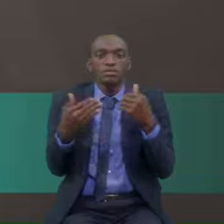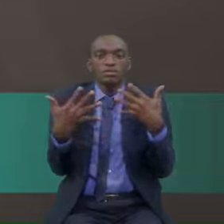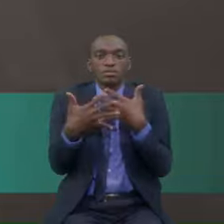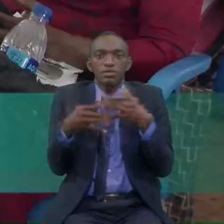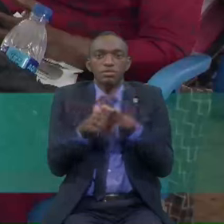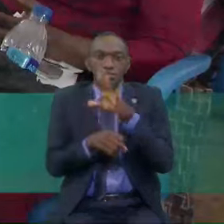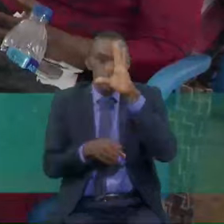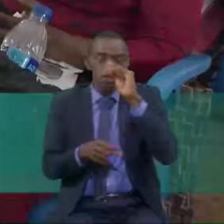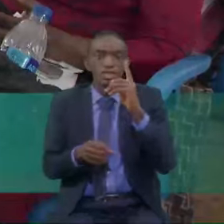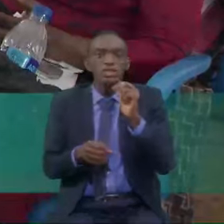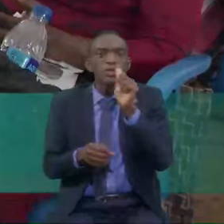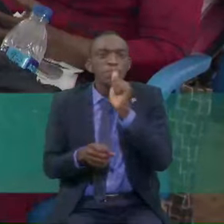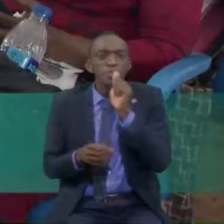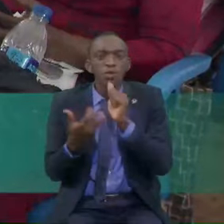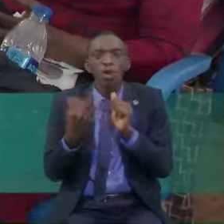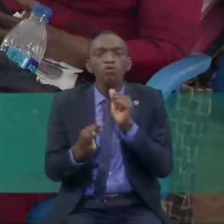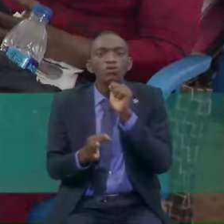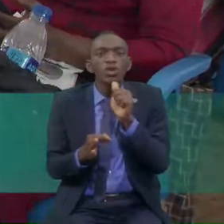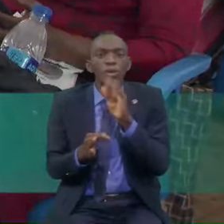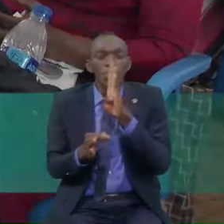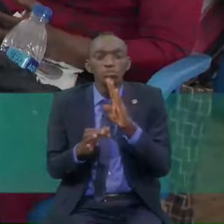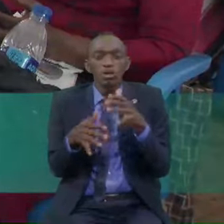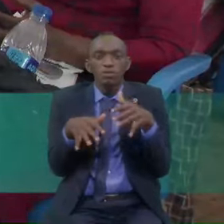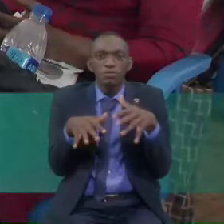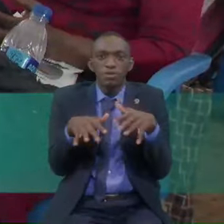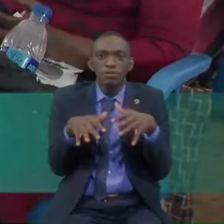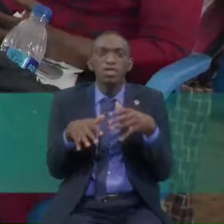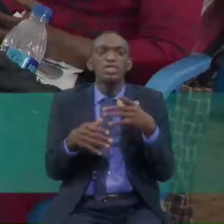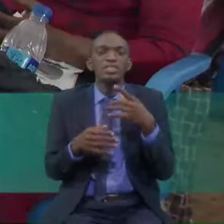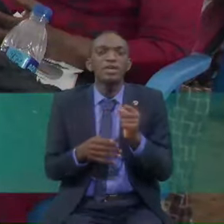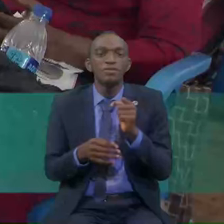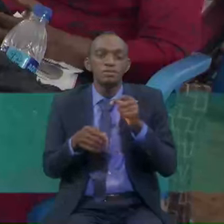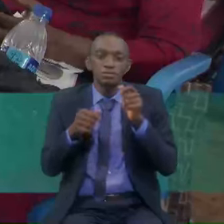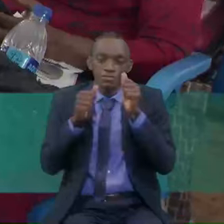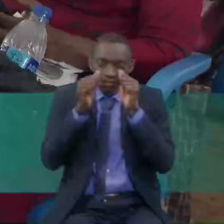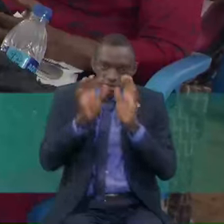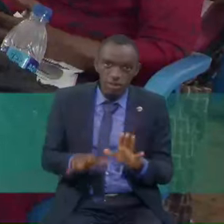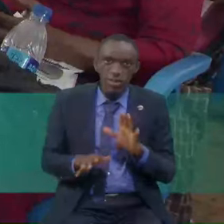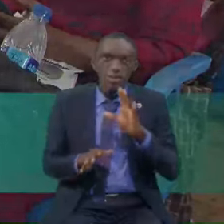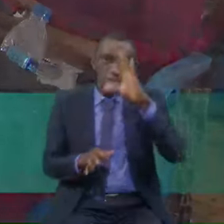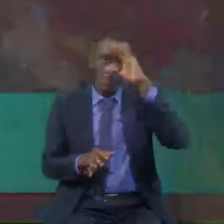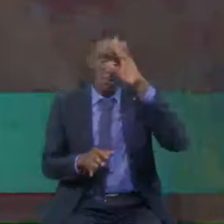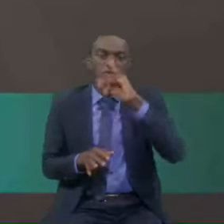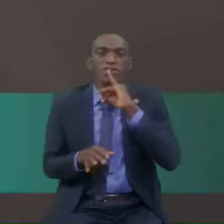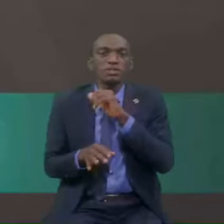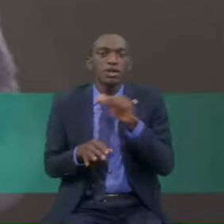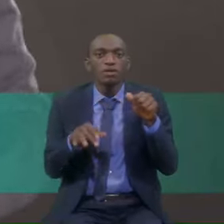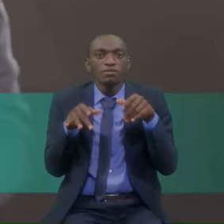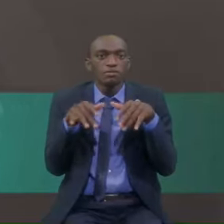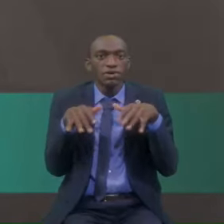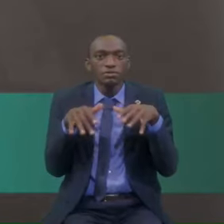Le secret. Pour ne pas être effrayé. L'homme fatigué est un homme